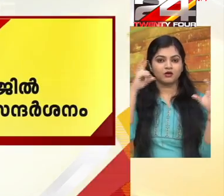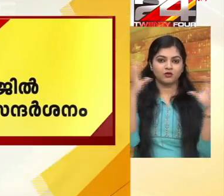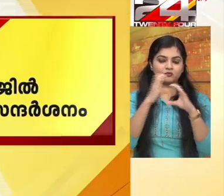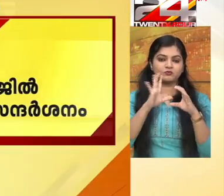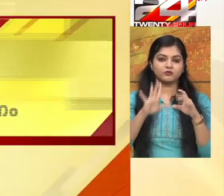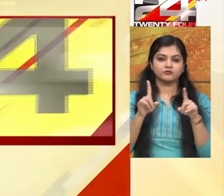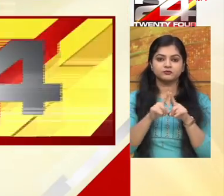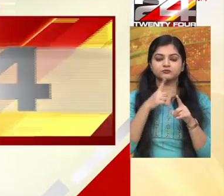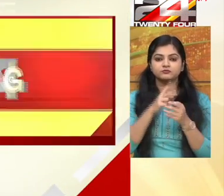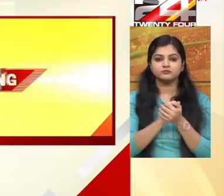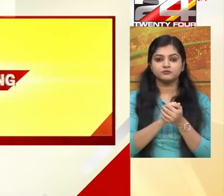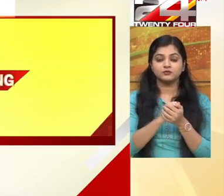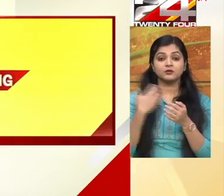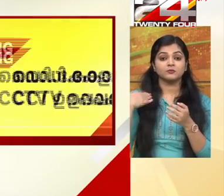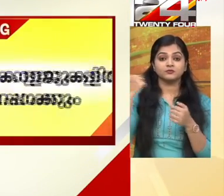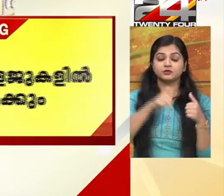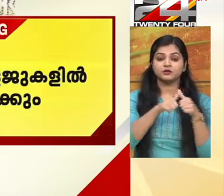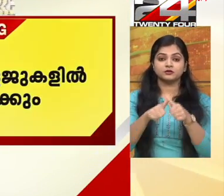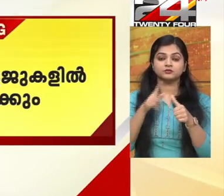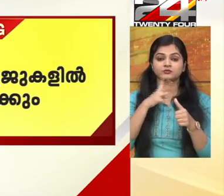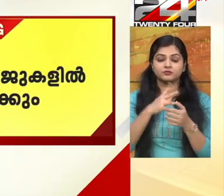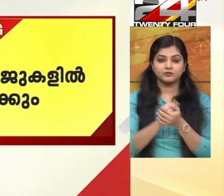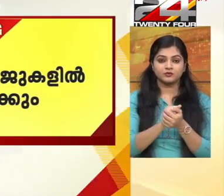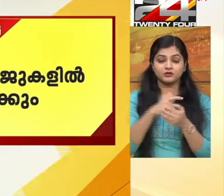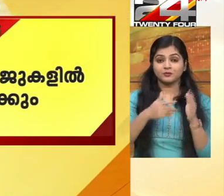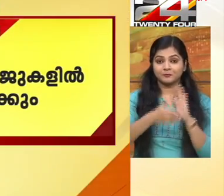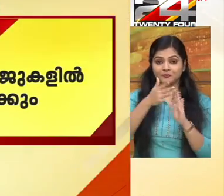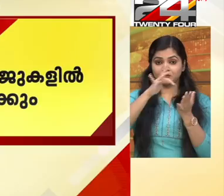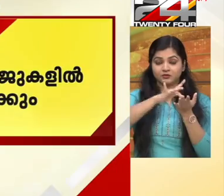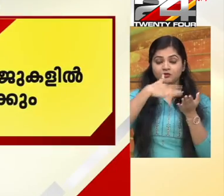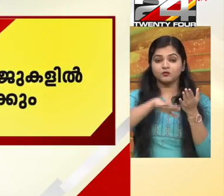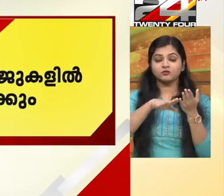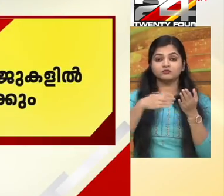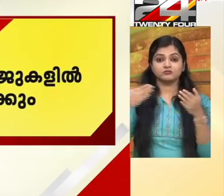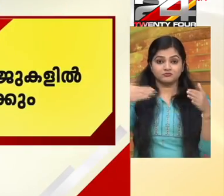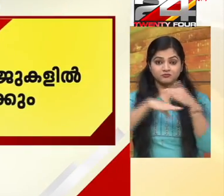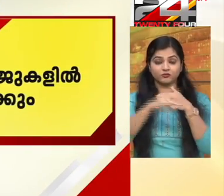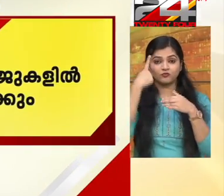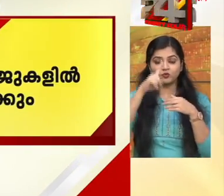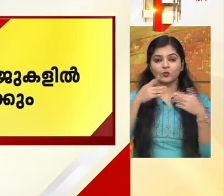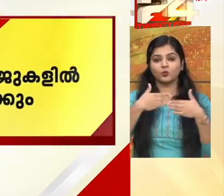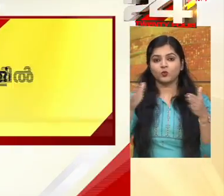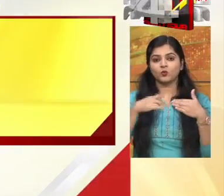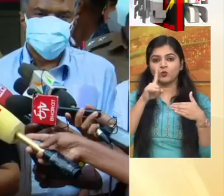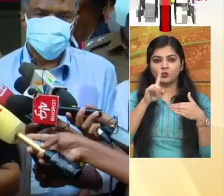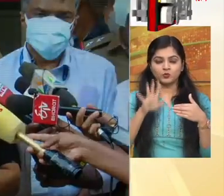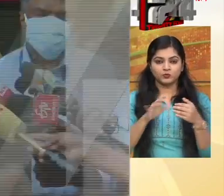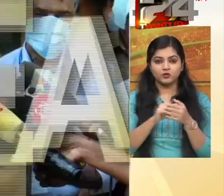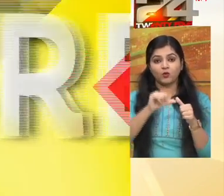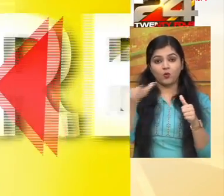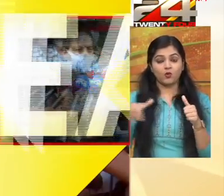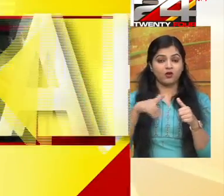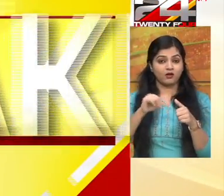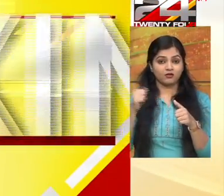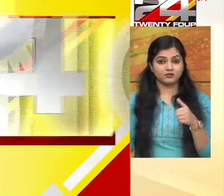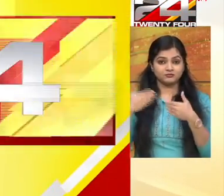ഈ നമ്മുടെ ഒരു എൻട്രി മാത്രമേ ഈ ബിൽഡിങ്ങിലേക്കുള്ളൂ, മറ്റെല്ലാം ക്ലോസ്ഡ് ആണ്. അപ്പോൾ